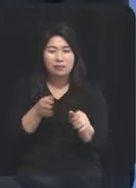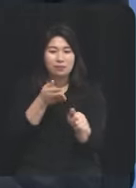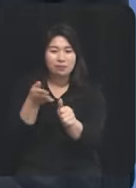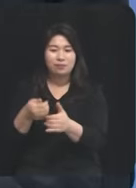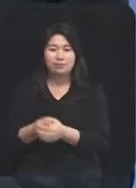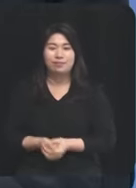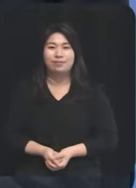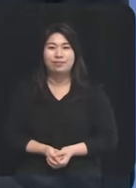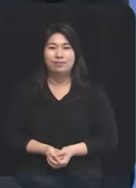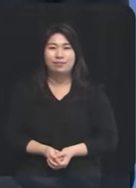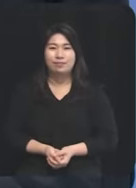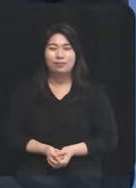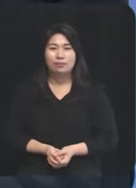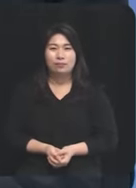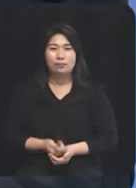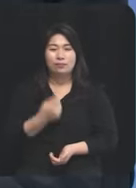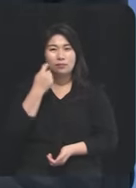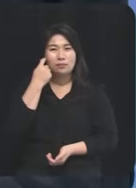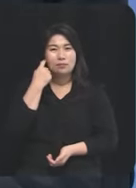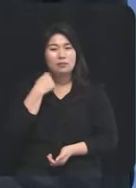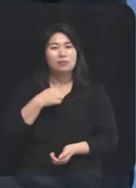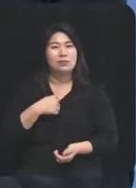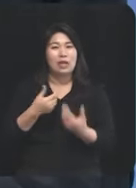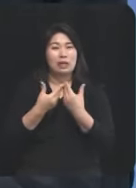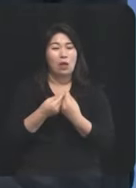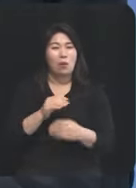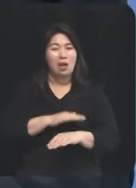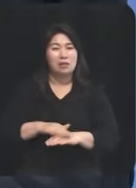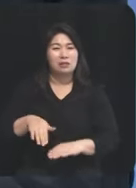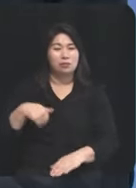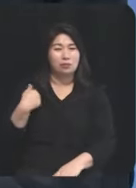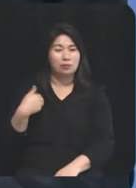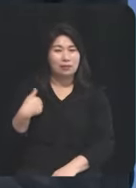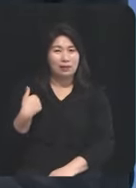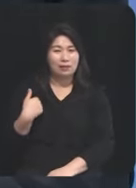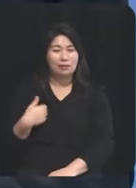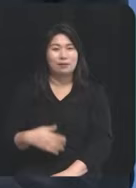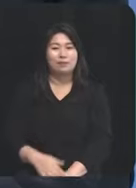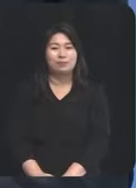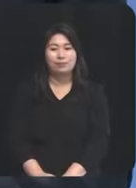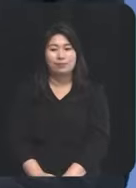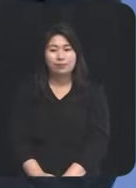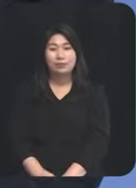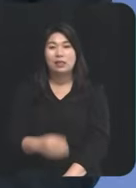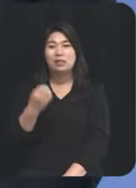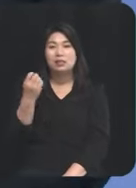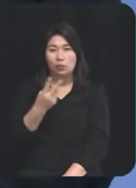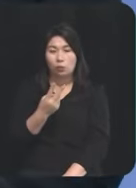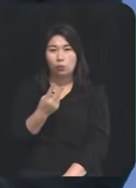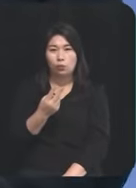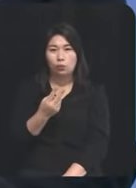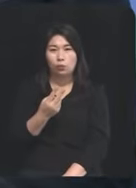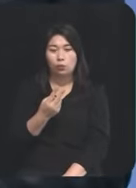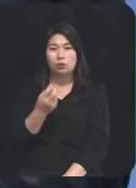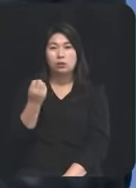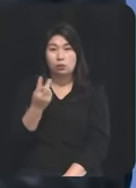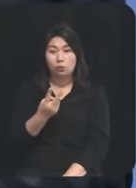가로세로 연구소와 관련된 내용은 제가 알지 못합니다. 네. 아, 그리고 알지 못하고 말씀